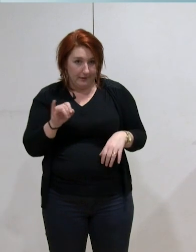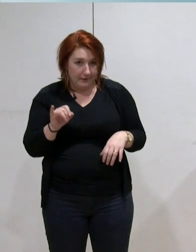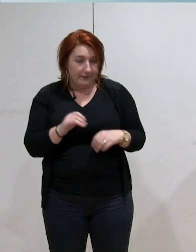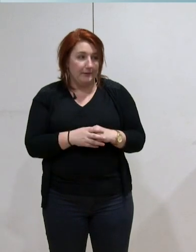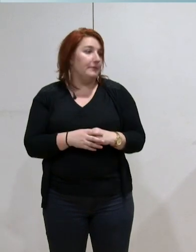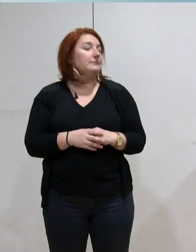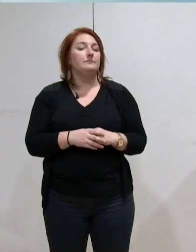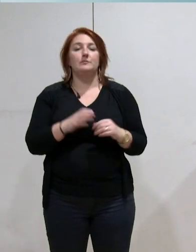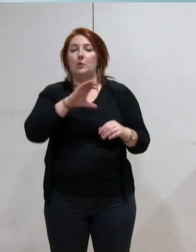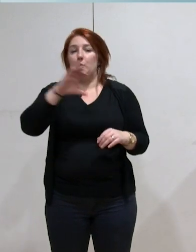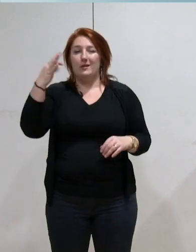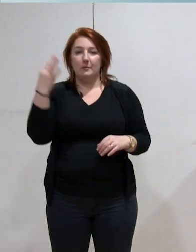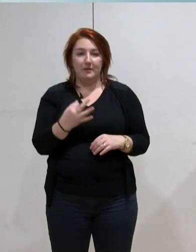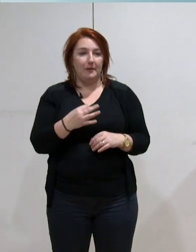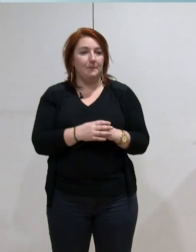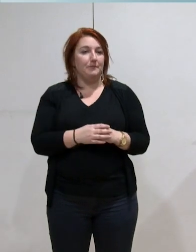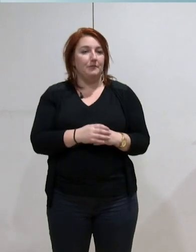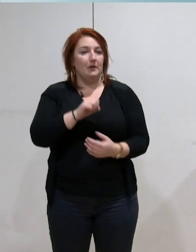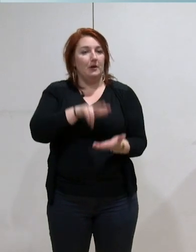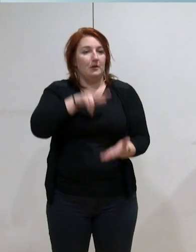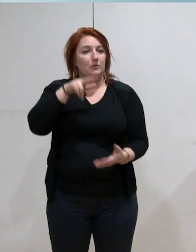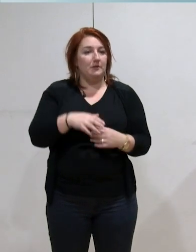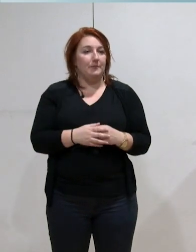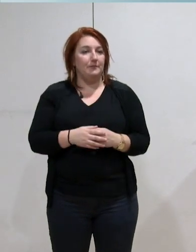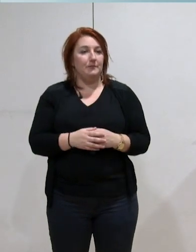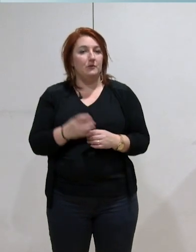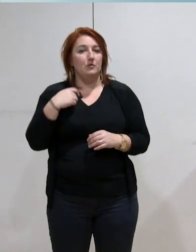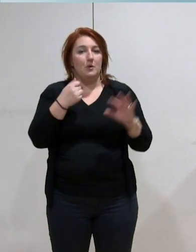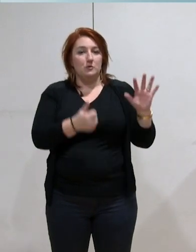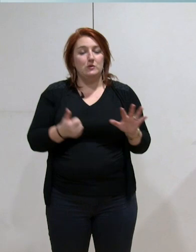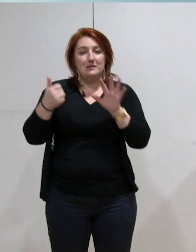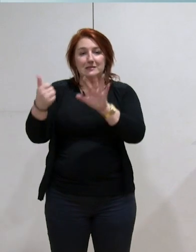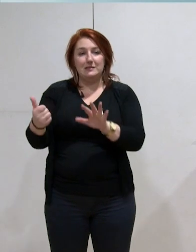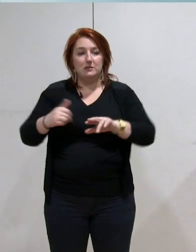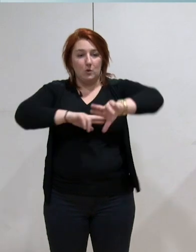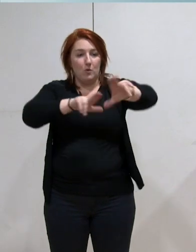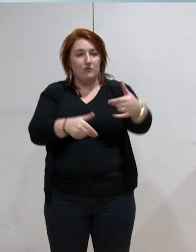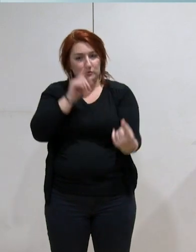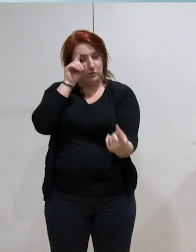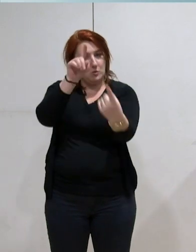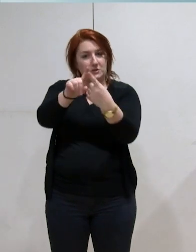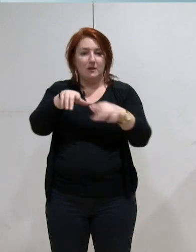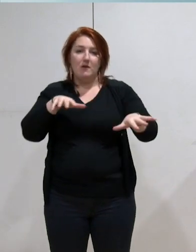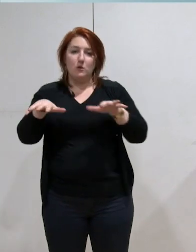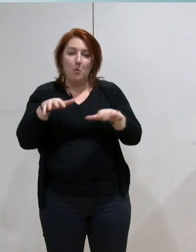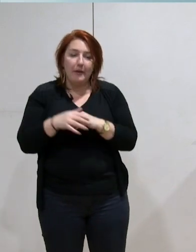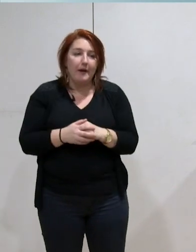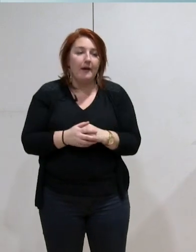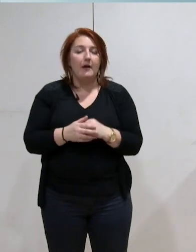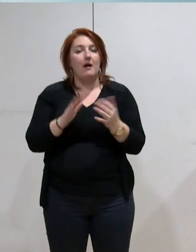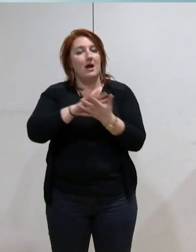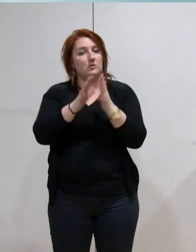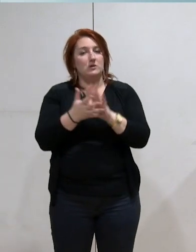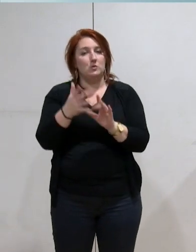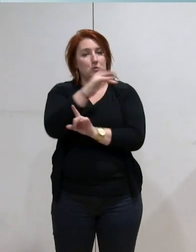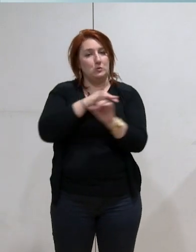pour unanimité délibération adoptée la 66 convention d'objectif et de moyens avec les associations